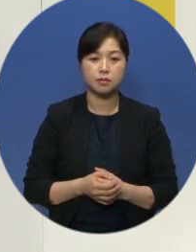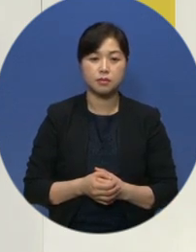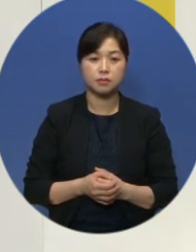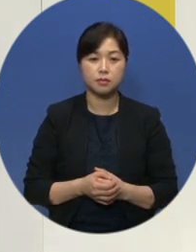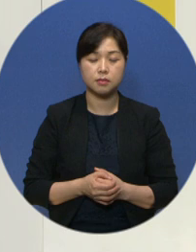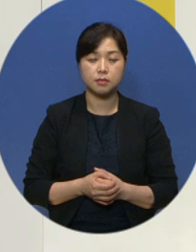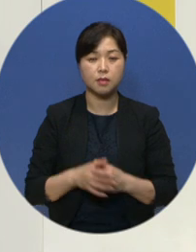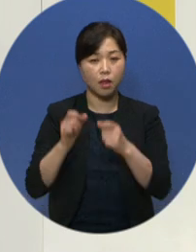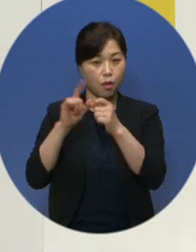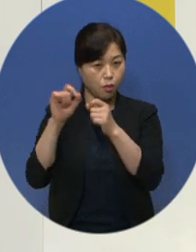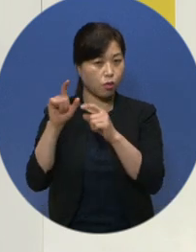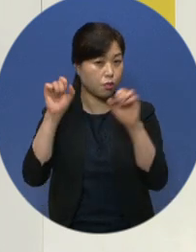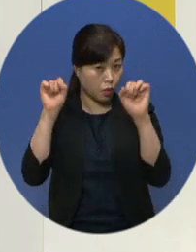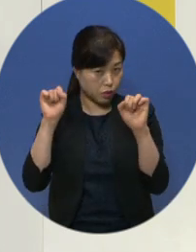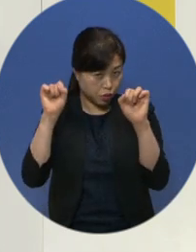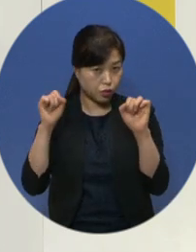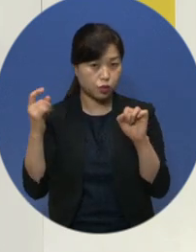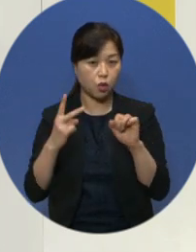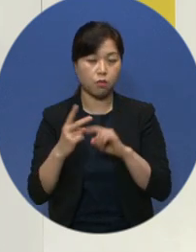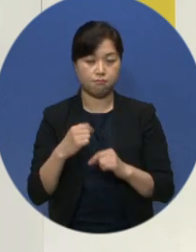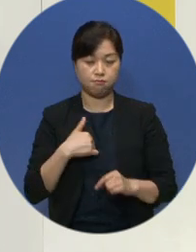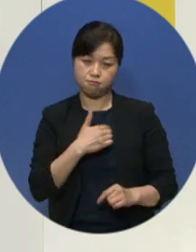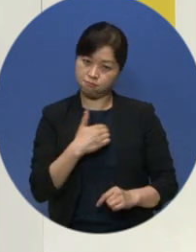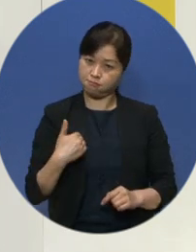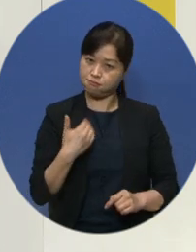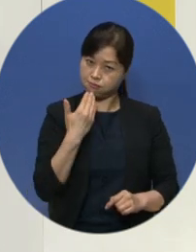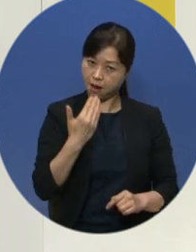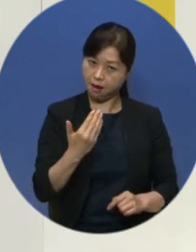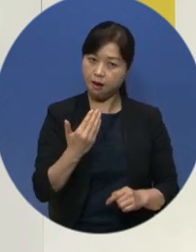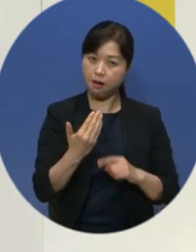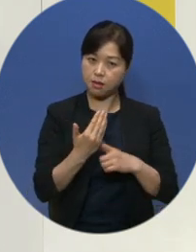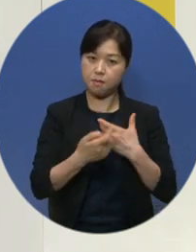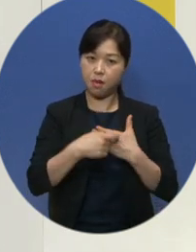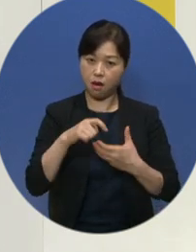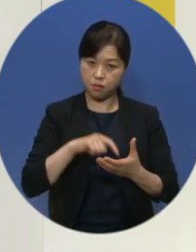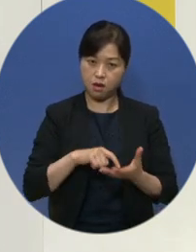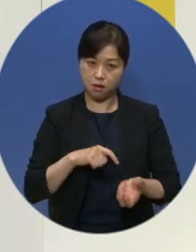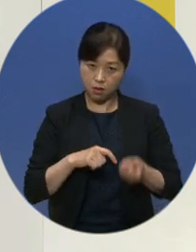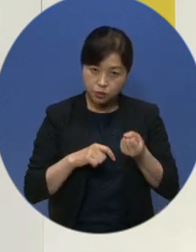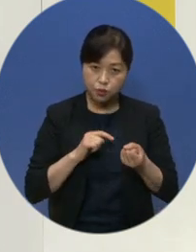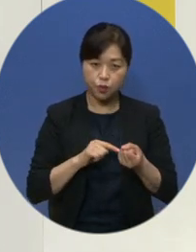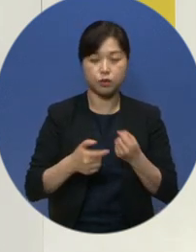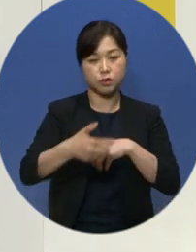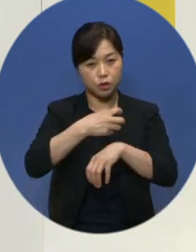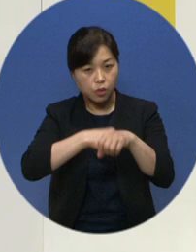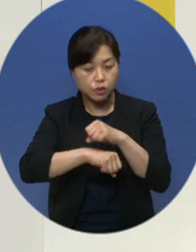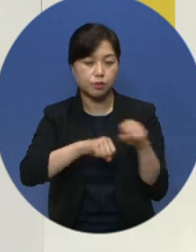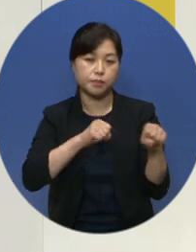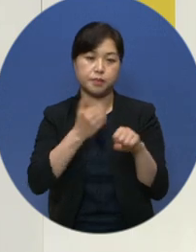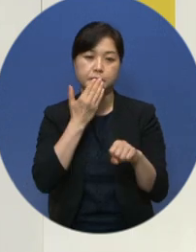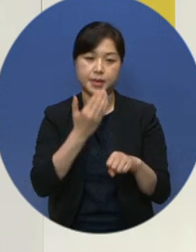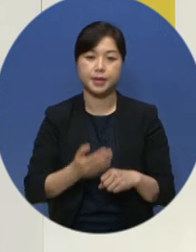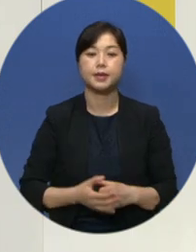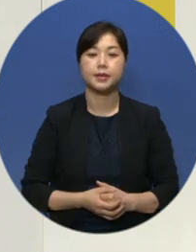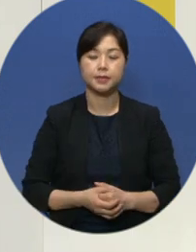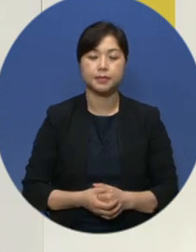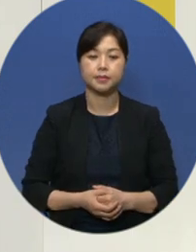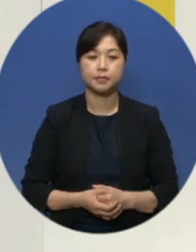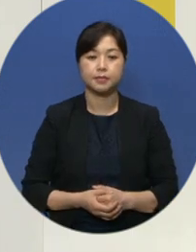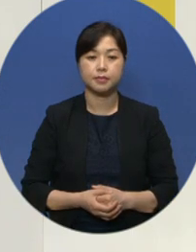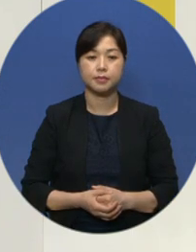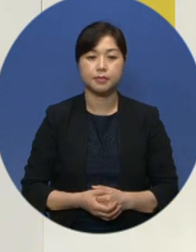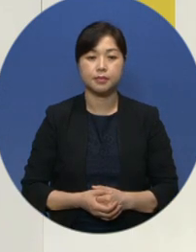a 스포츠도 하고 뭔가 자신감이 있는 에 그러한 것을 통해서 그런 활동들을 할 수 있는 거죠 예